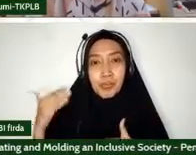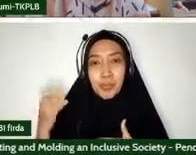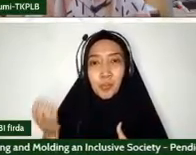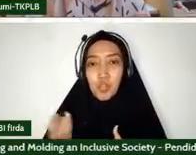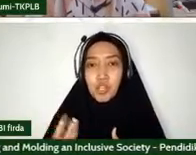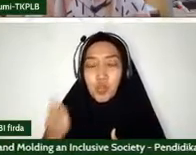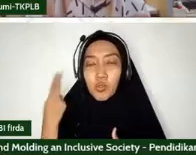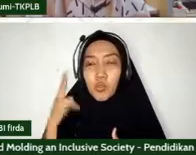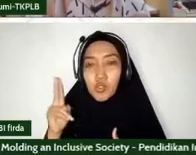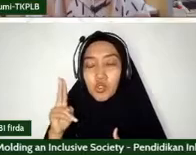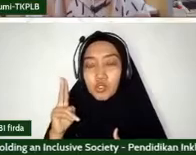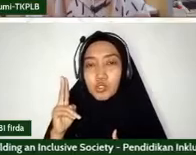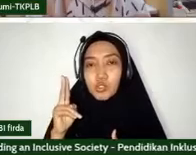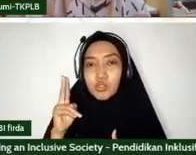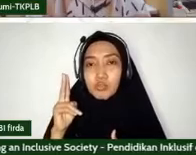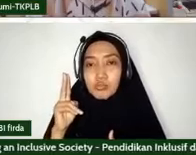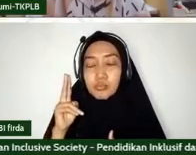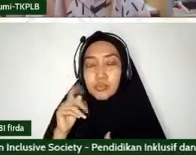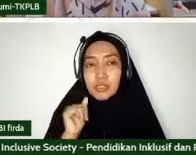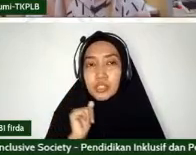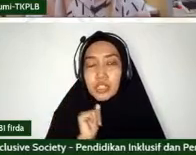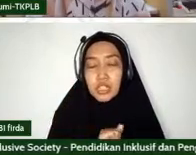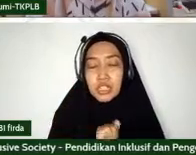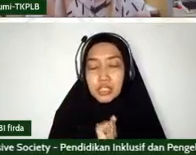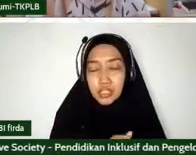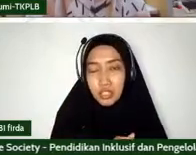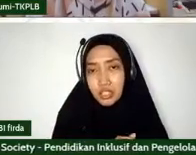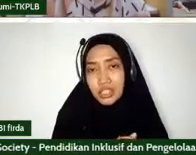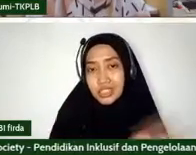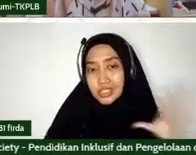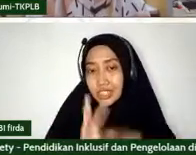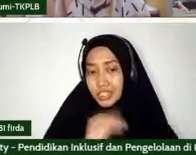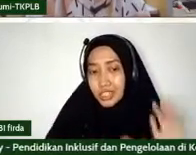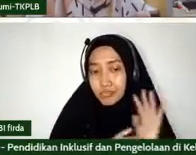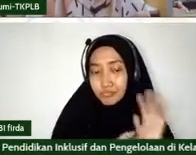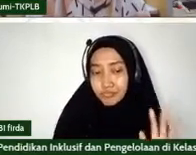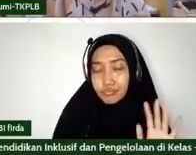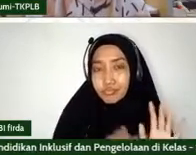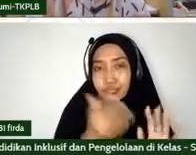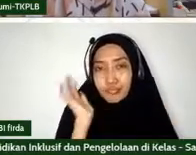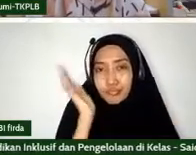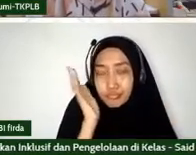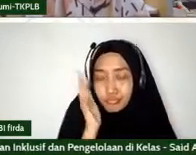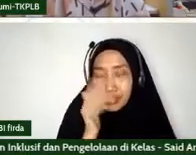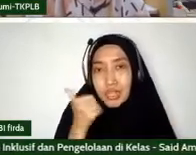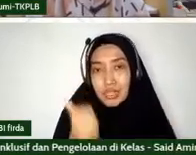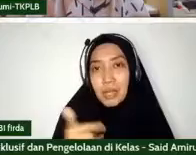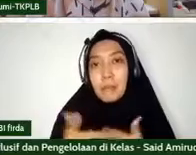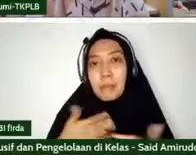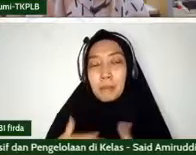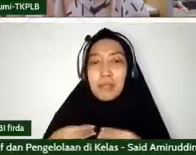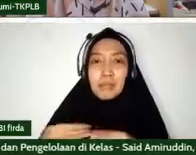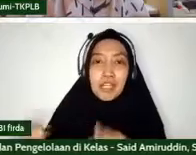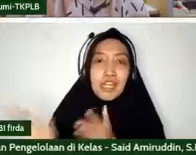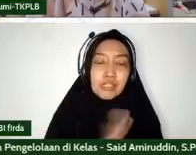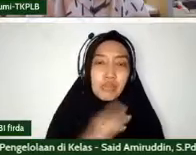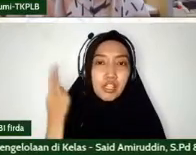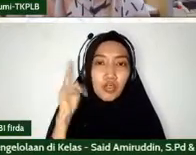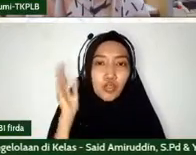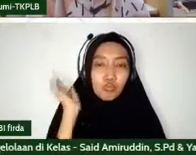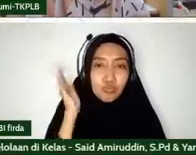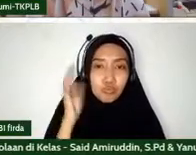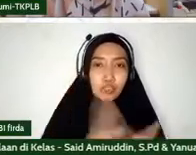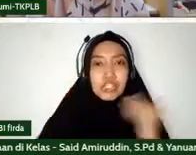untuk mengerjakan melalui cerita, tidak apa-apa, kita berikan kesempatan untuk bercerita seperti